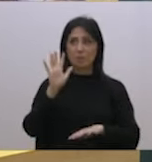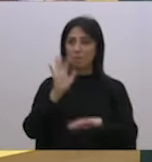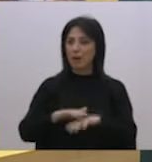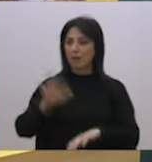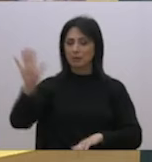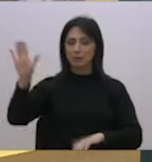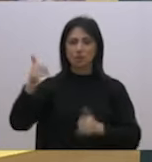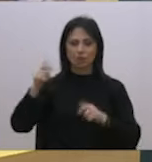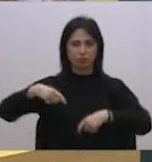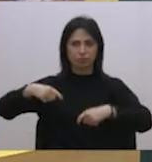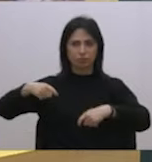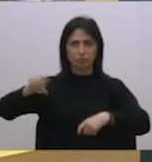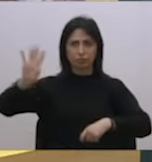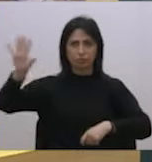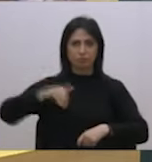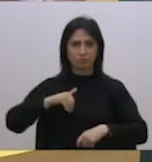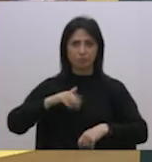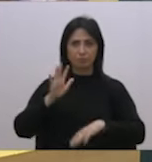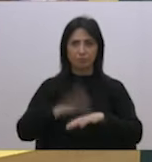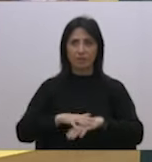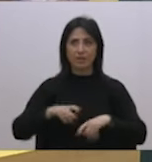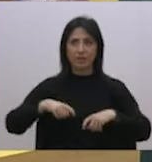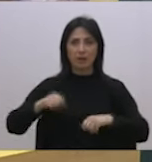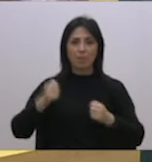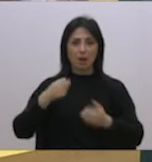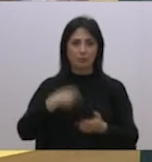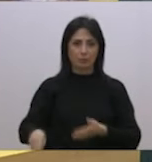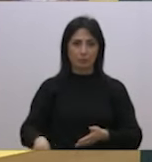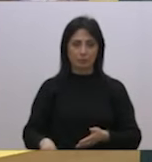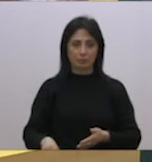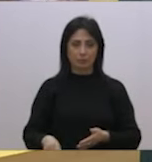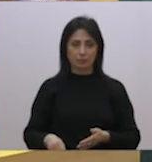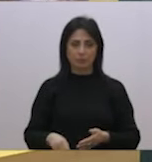აიღებს, ცნობას აიღებს ბანკისთვის და გადის მანქანის ადგილად.